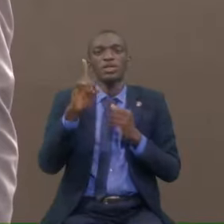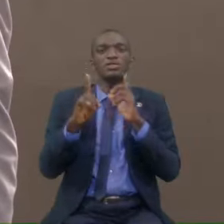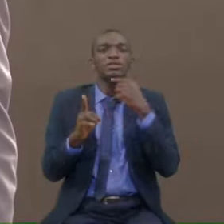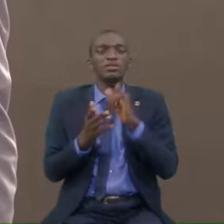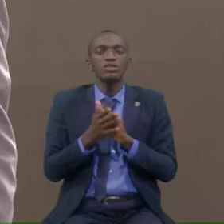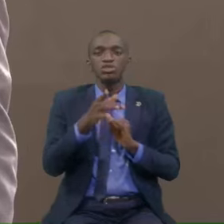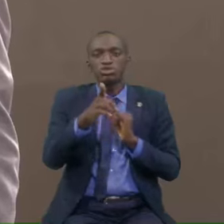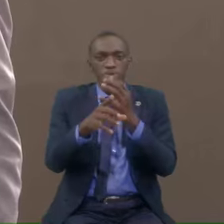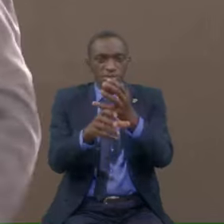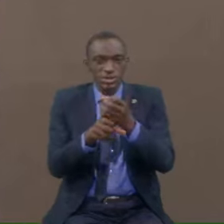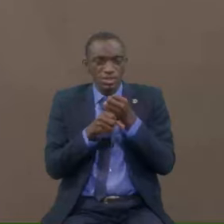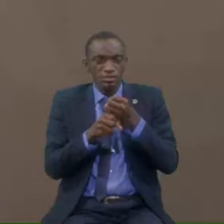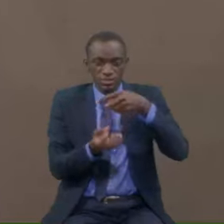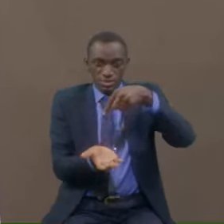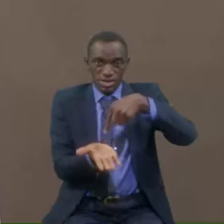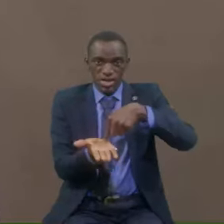Tu reçois cette puissance,